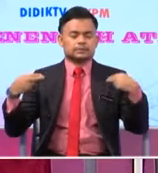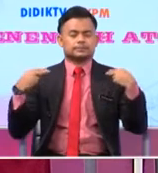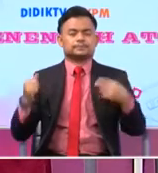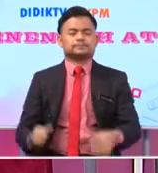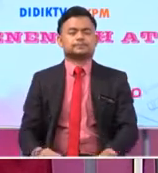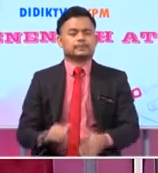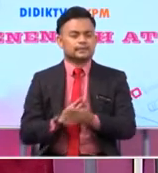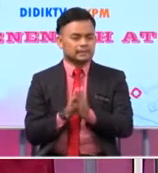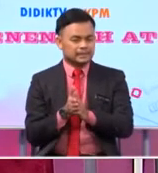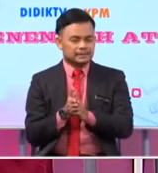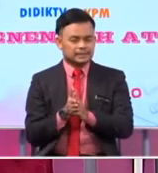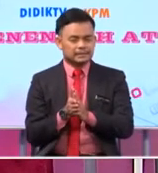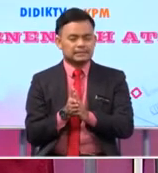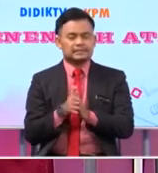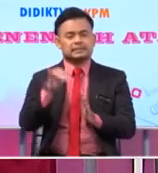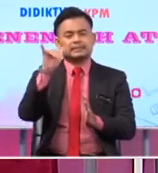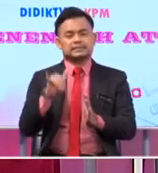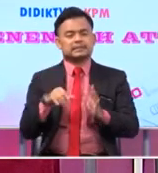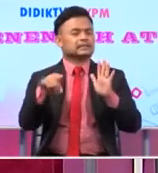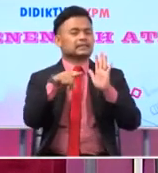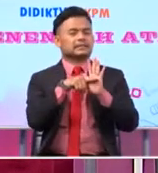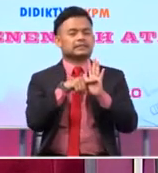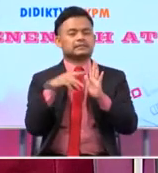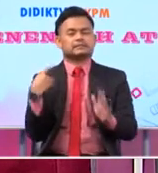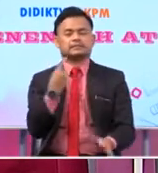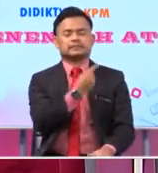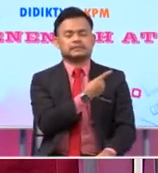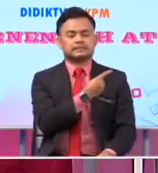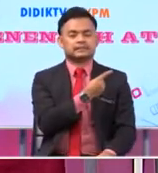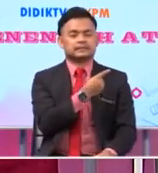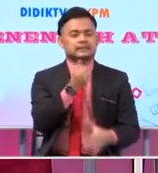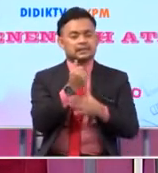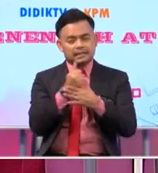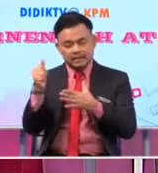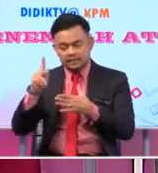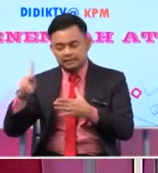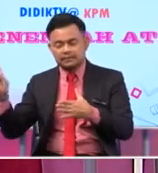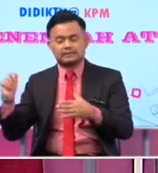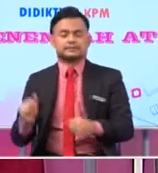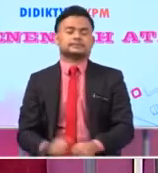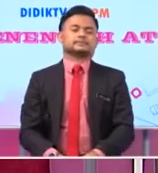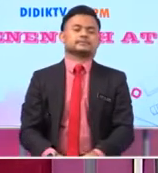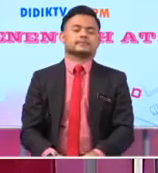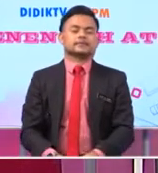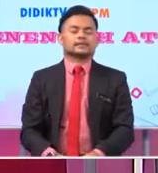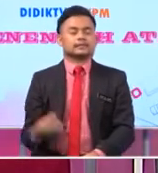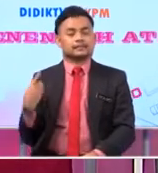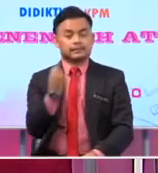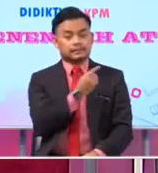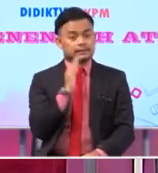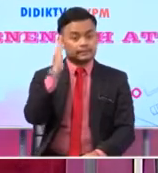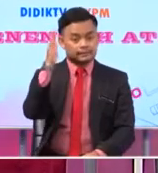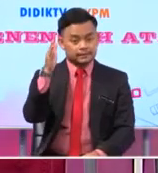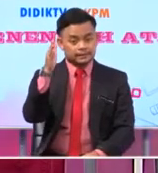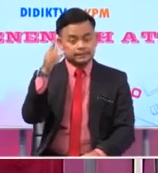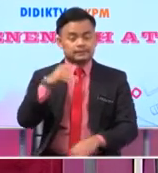negatif tuh kita dah Tak pandang dah ataupun kita akan elakkan seterusnya kita akan disenangi ramaikan